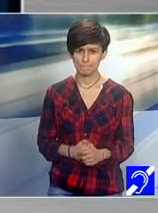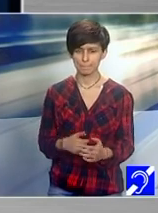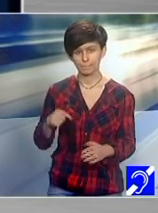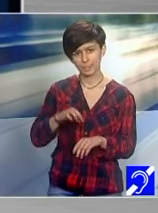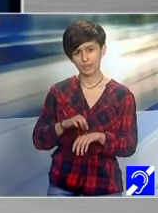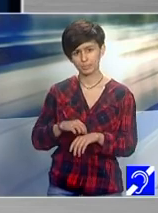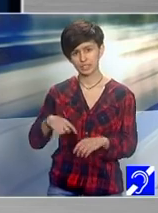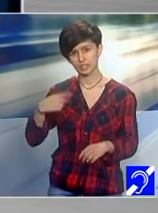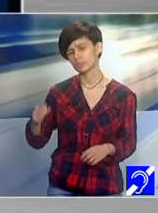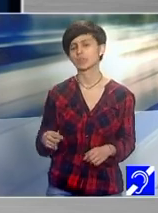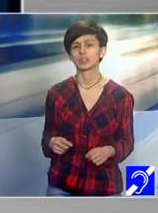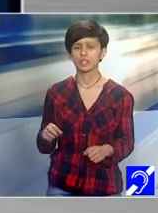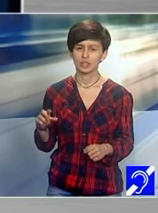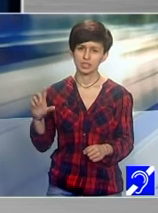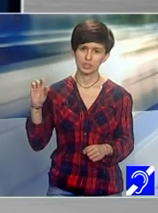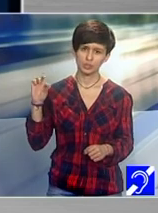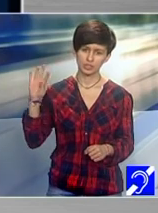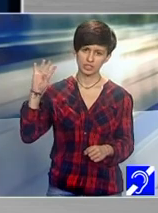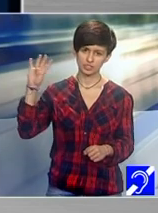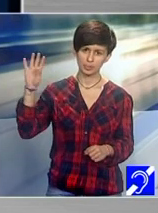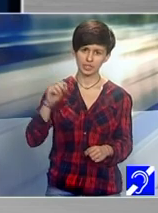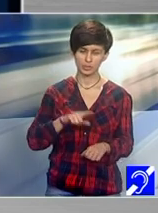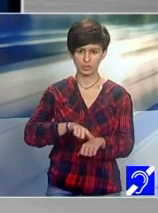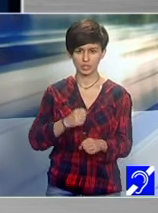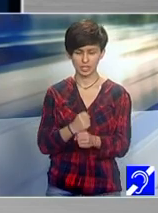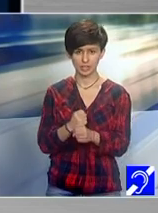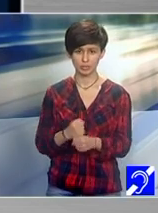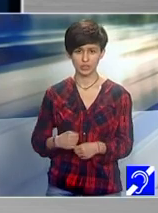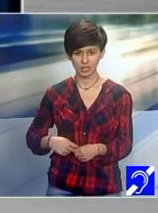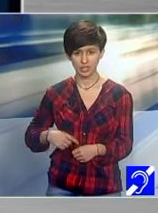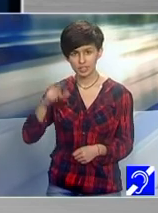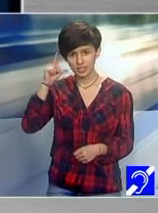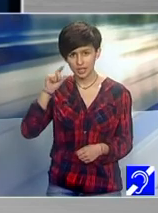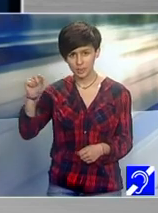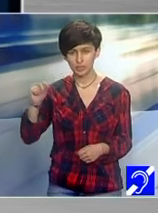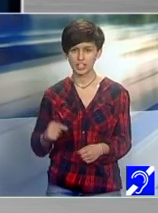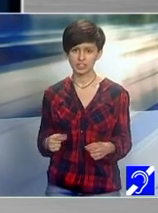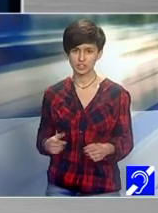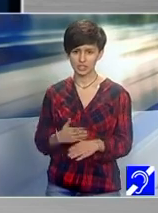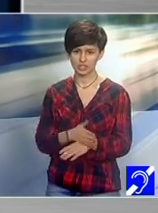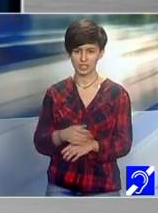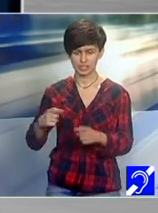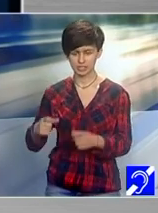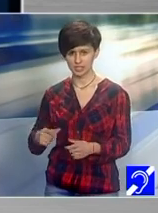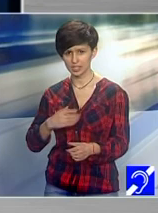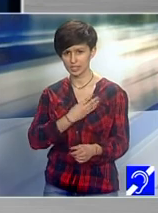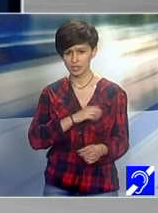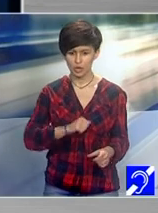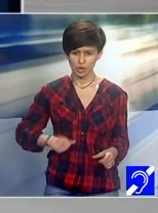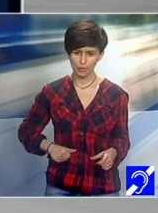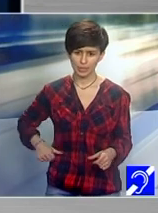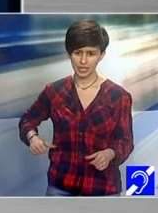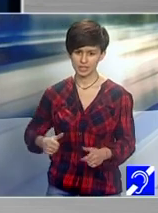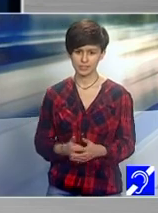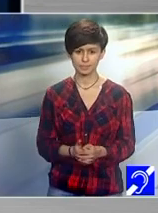că asta e programul nostru. De aia spunem, domnule, poate fi afectat actul medical, calitatea actului medical și până la urmă